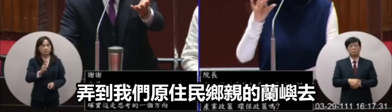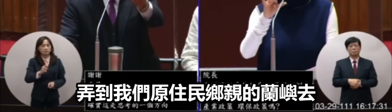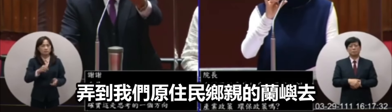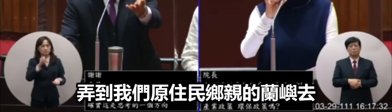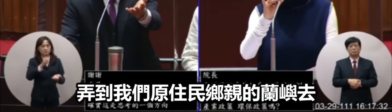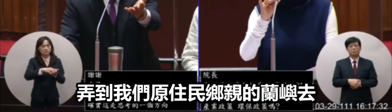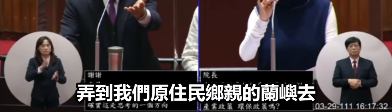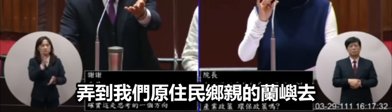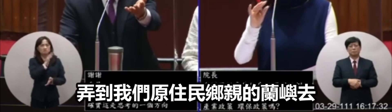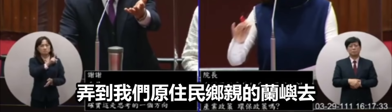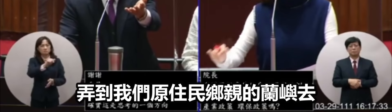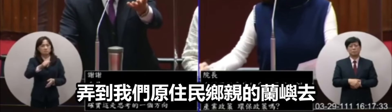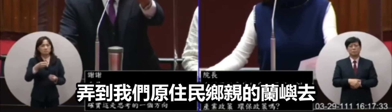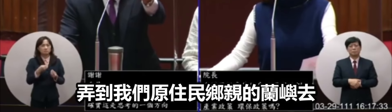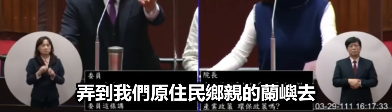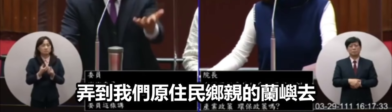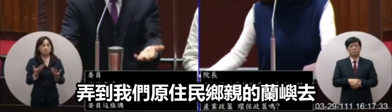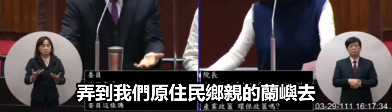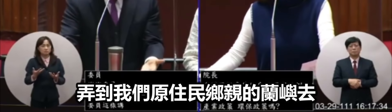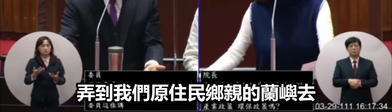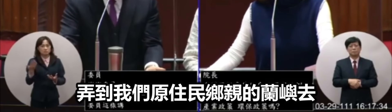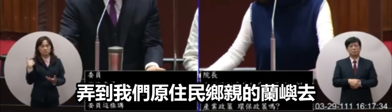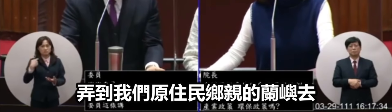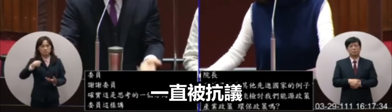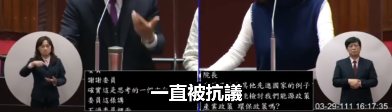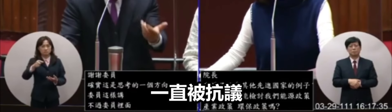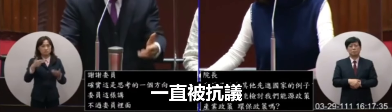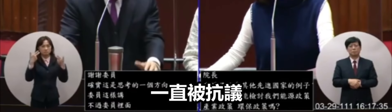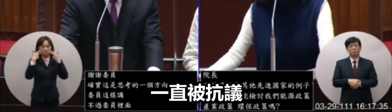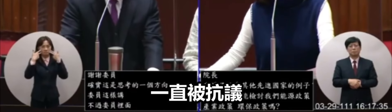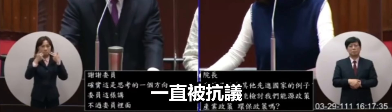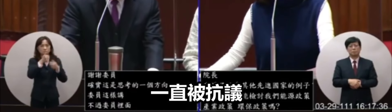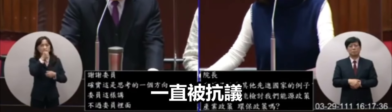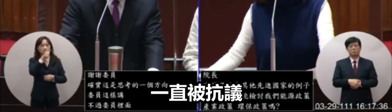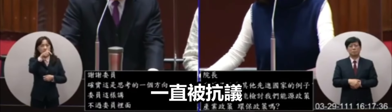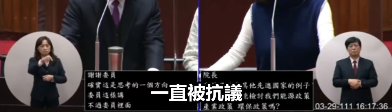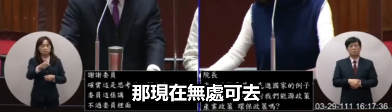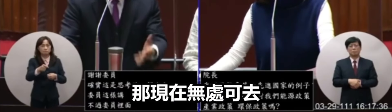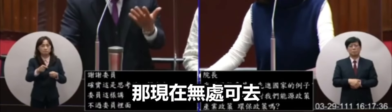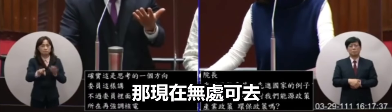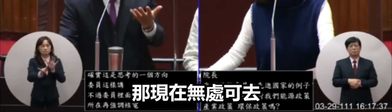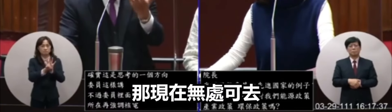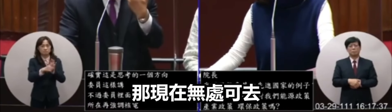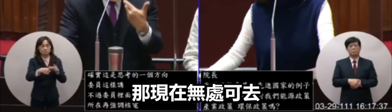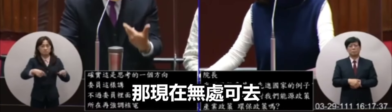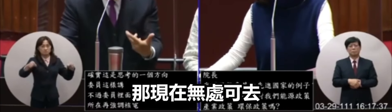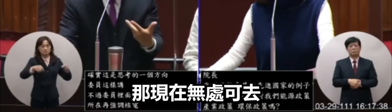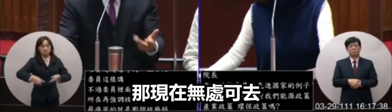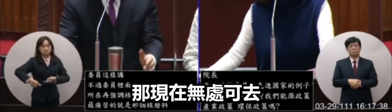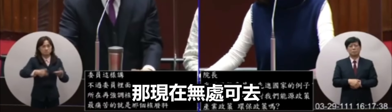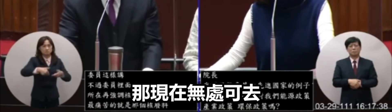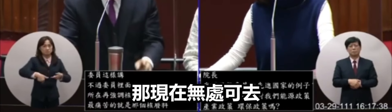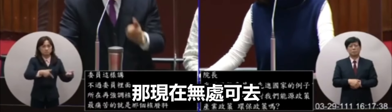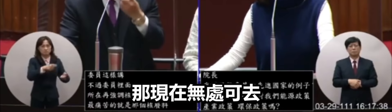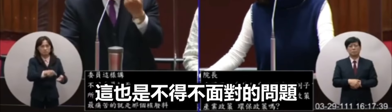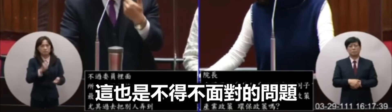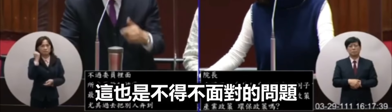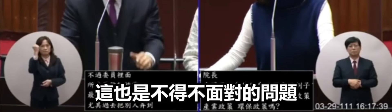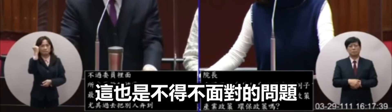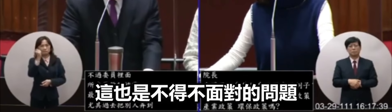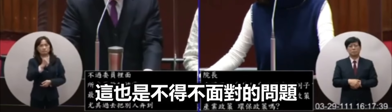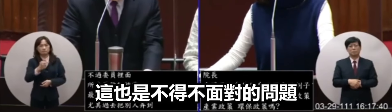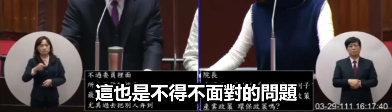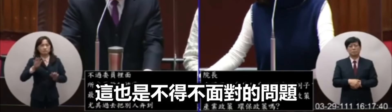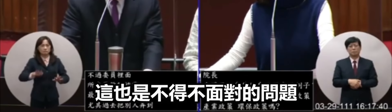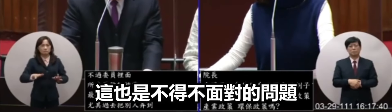人家弄到我们原住民乡亲的兰屿区一直被抗议，那现在无处可去，这